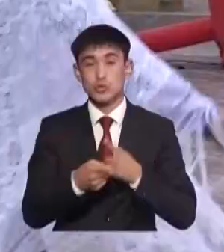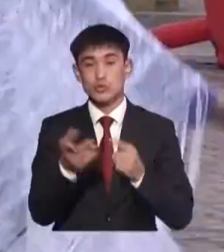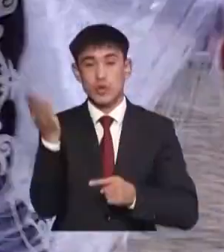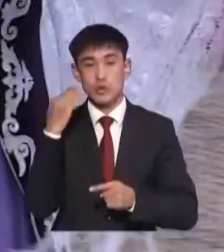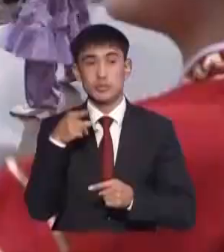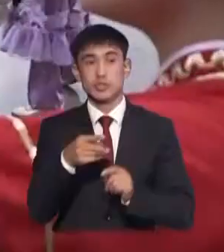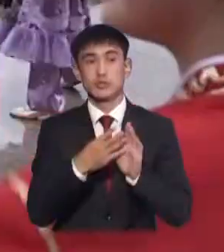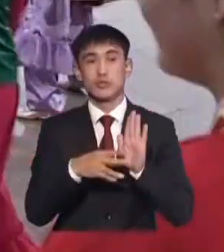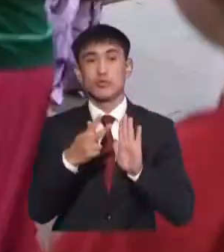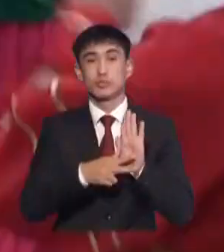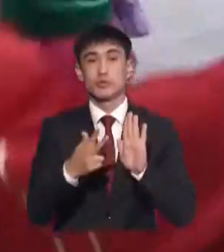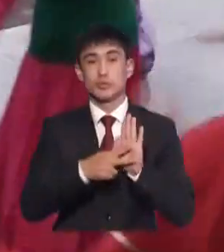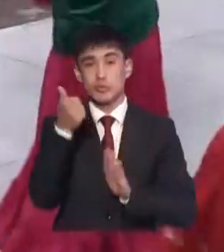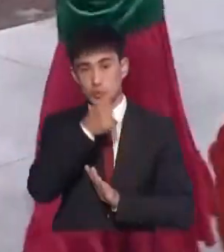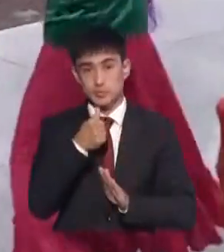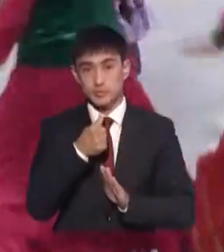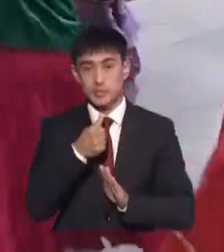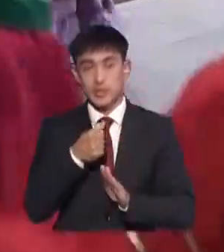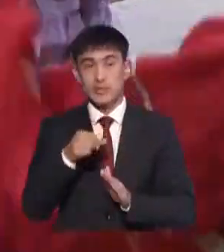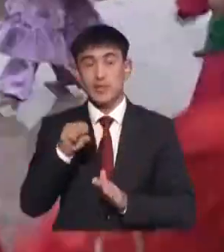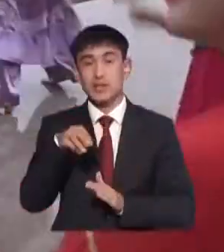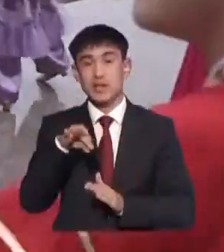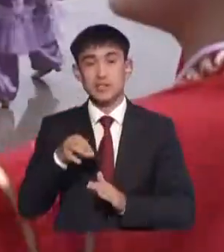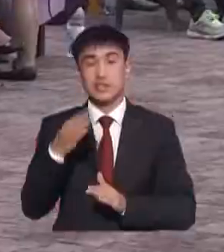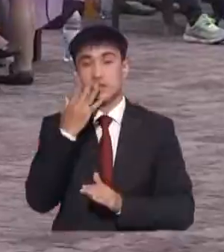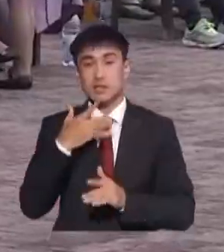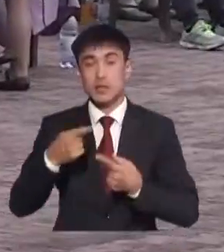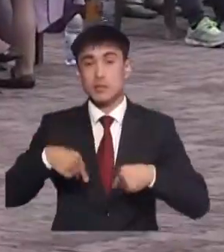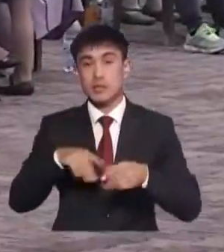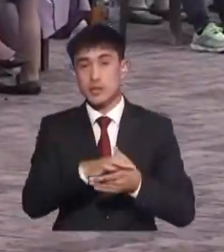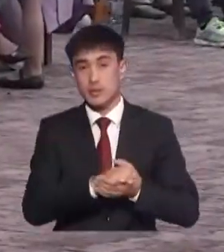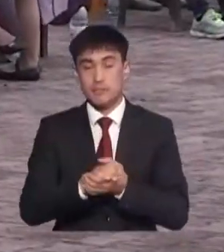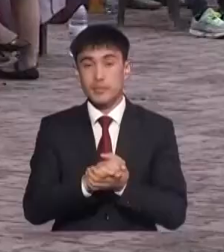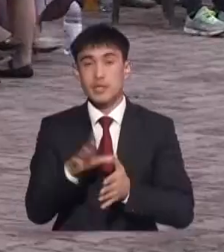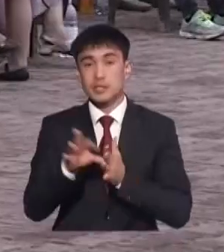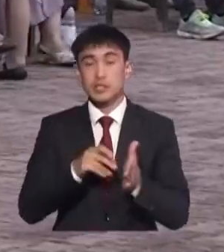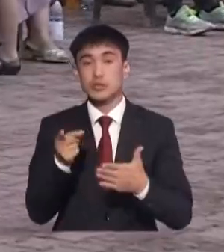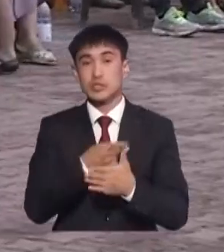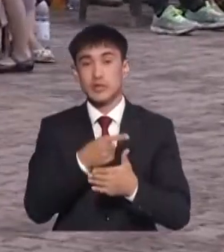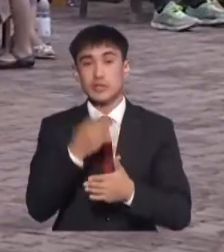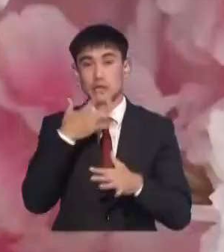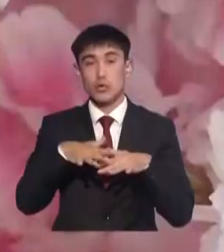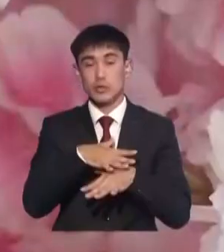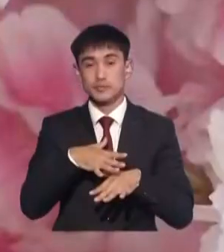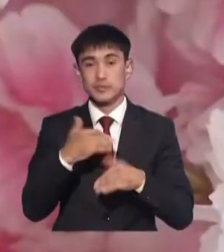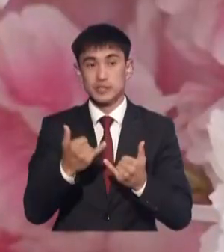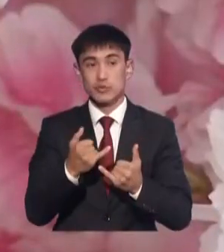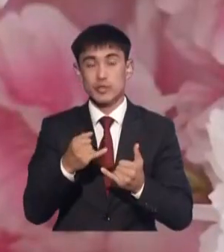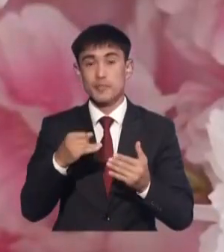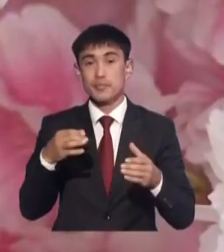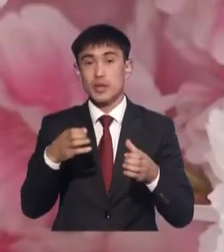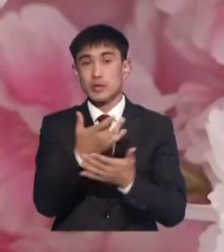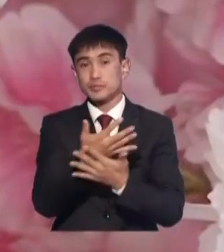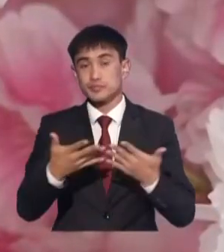далеком 1988 году на базе Татарского национального объединения и почти сразу получил звание народного. Сегодня в репертуаре